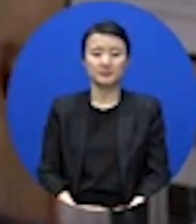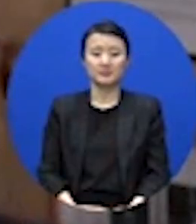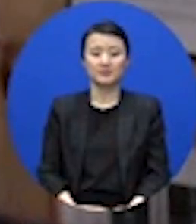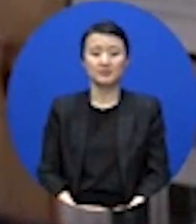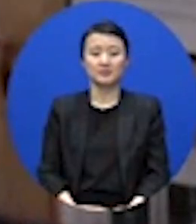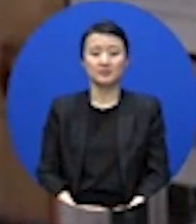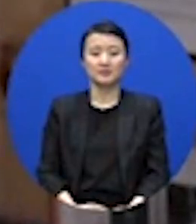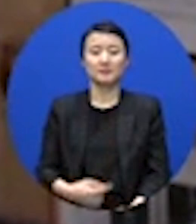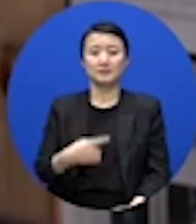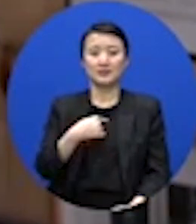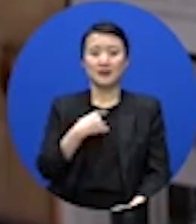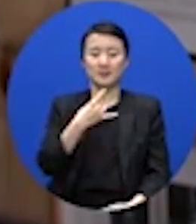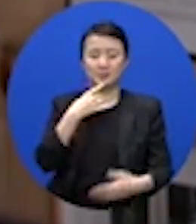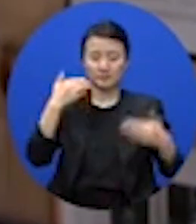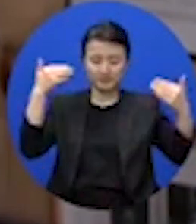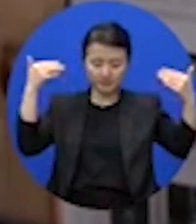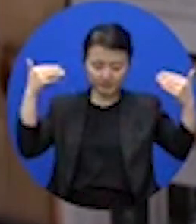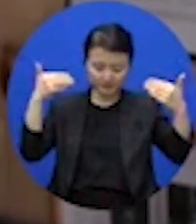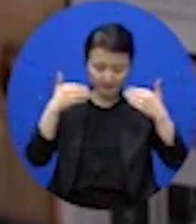나에게 집중하자 그랬죠.